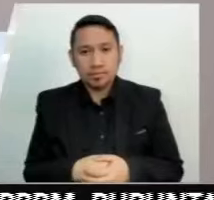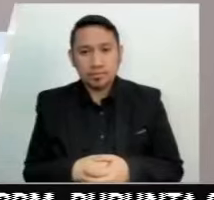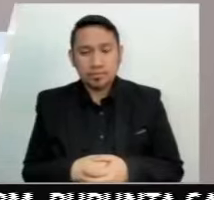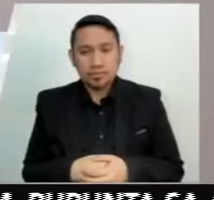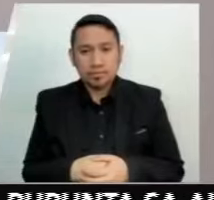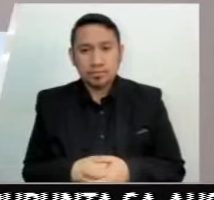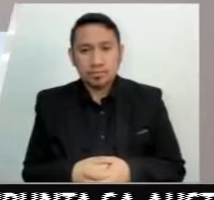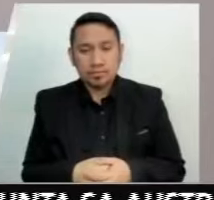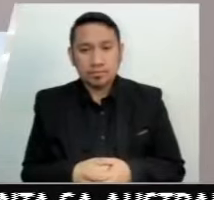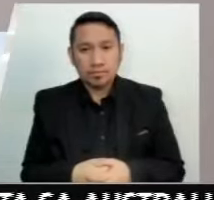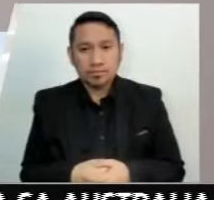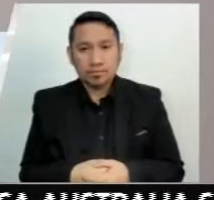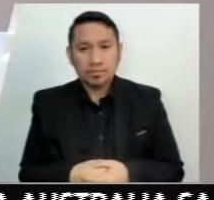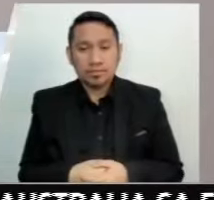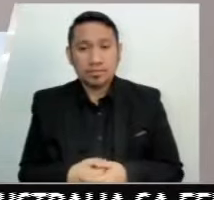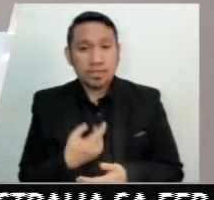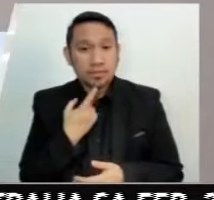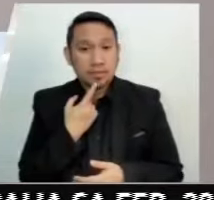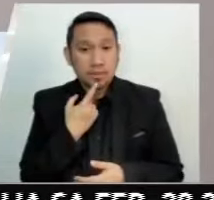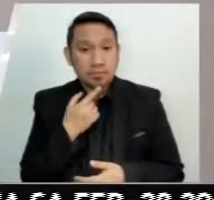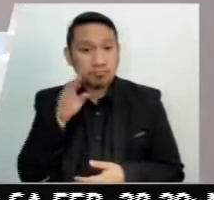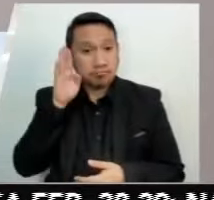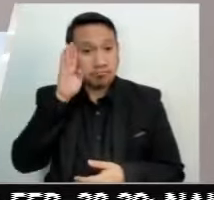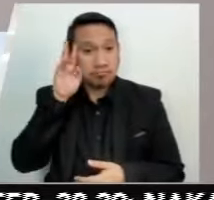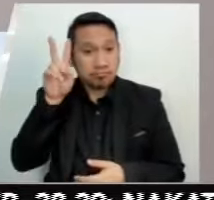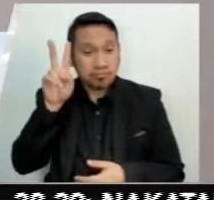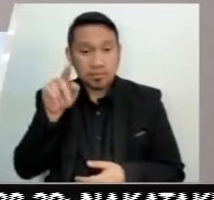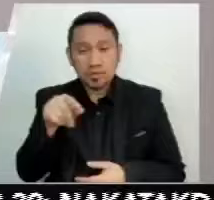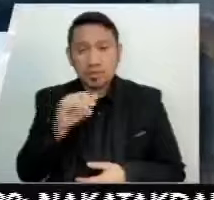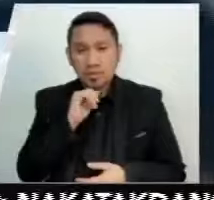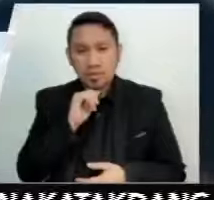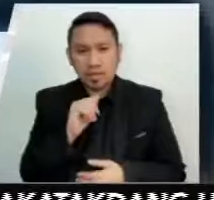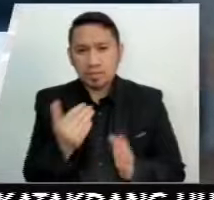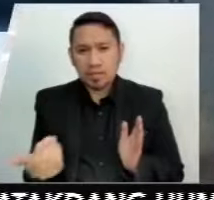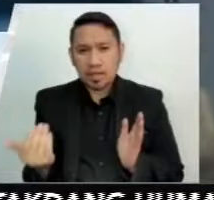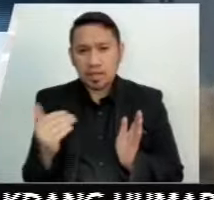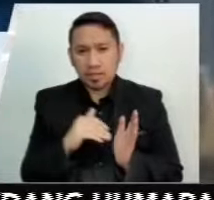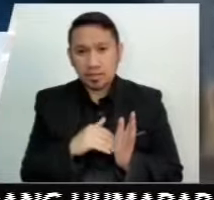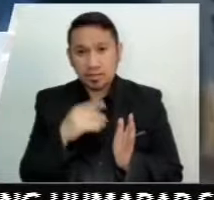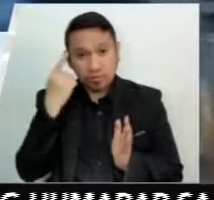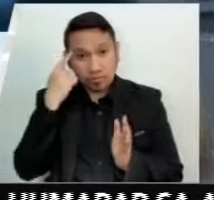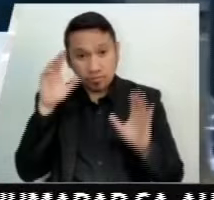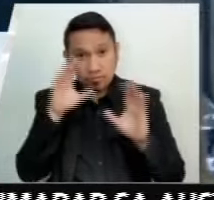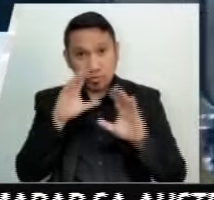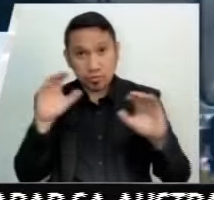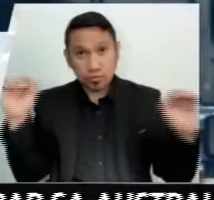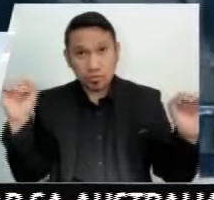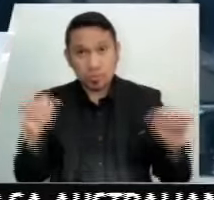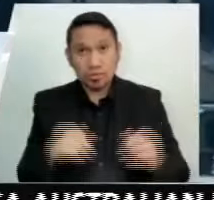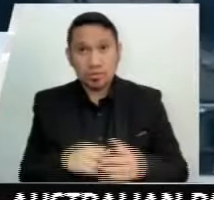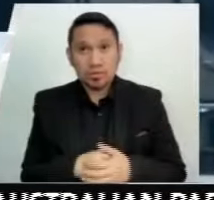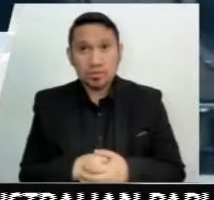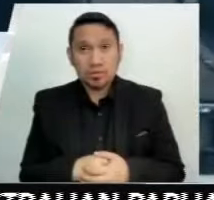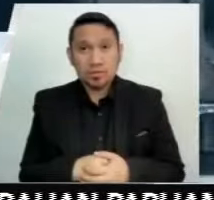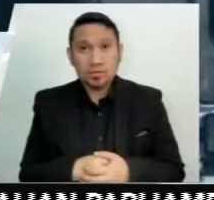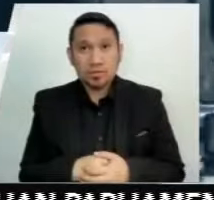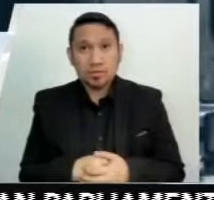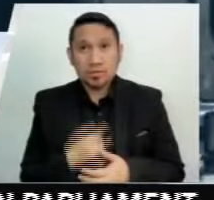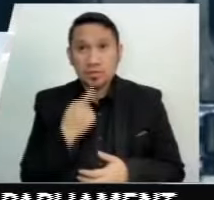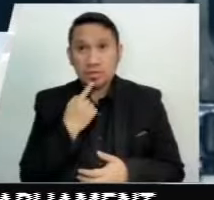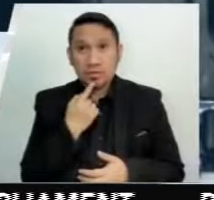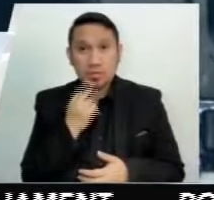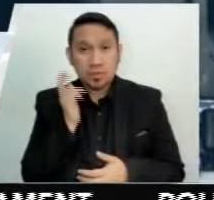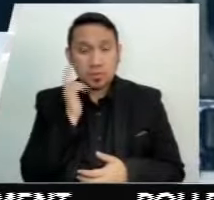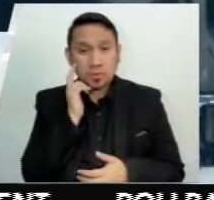muli sa susunod na presidential elections. Sabi ni Duterte, hindi na dapat galawin ni Pangulong Marcos ang bilang o haba ng termino ng